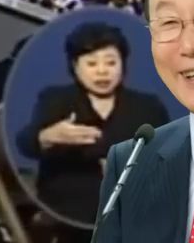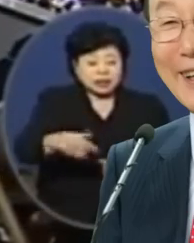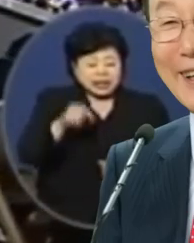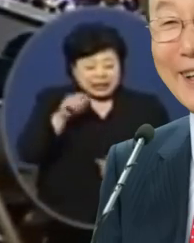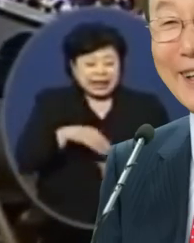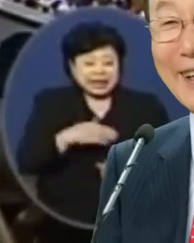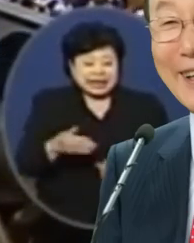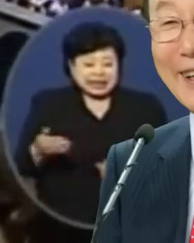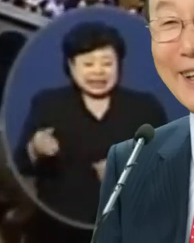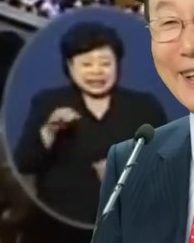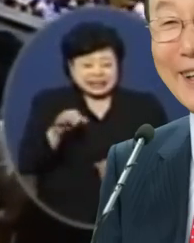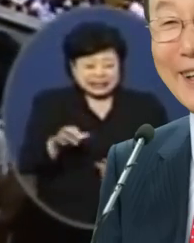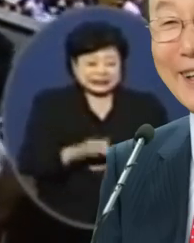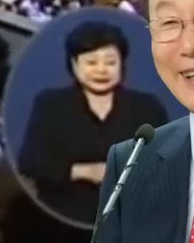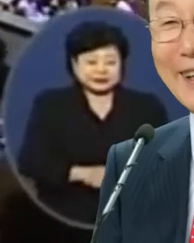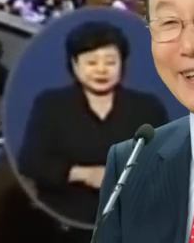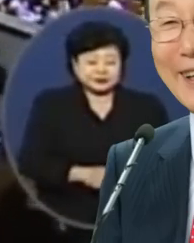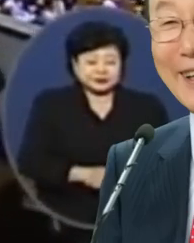갈릴리의